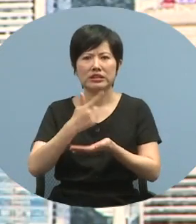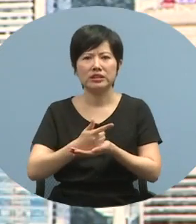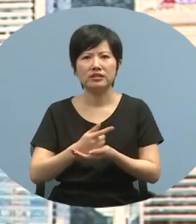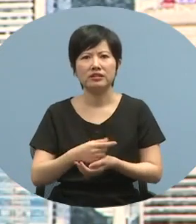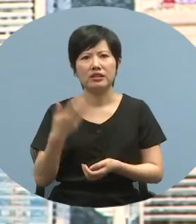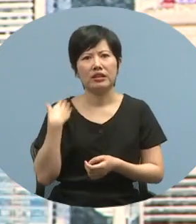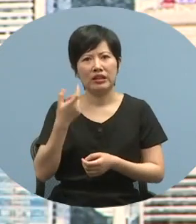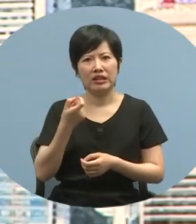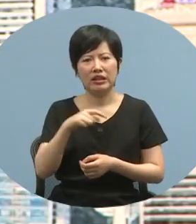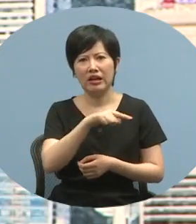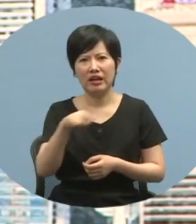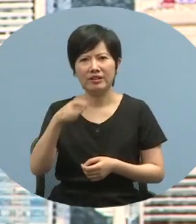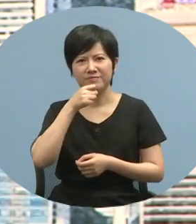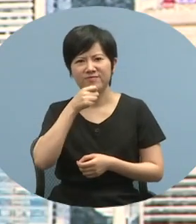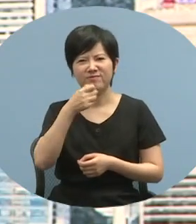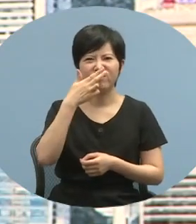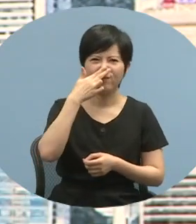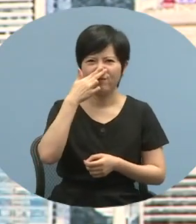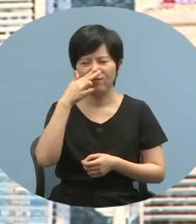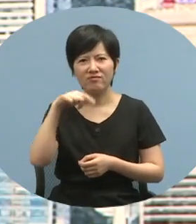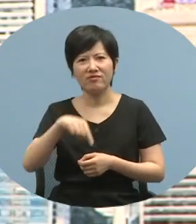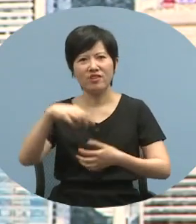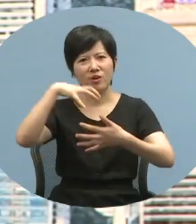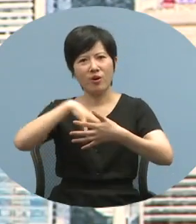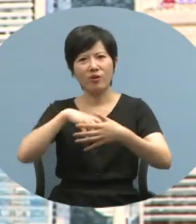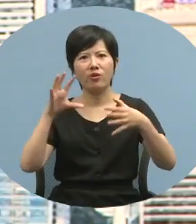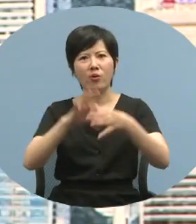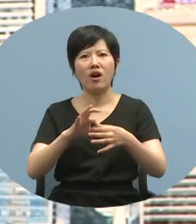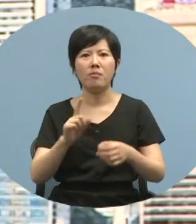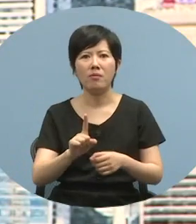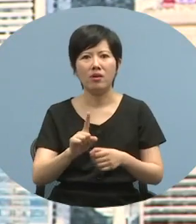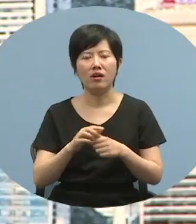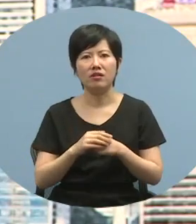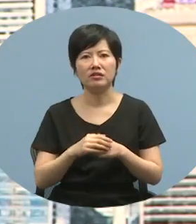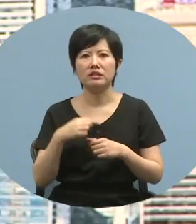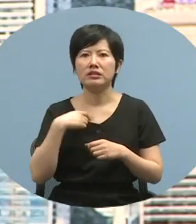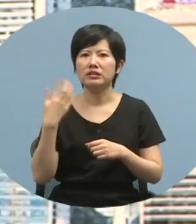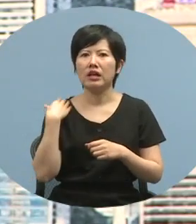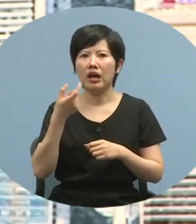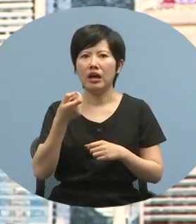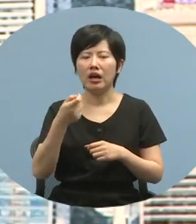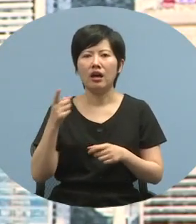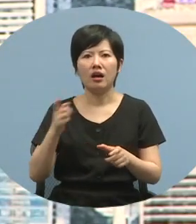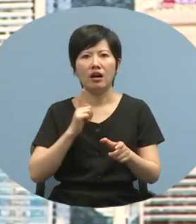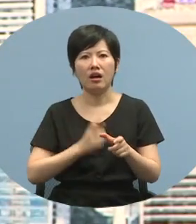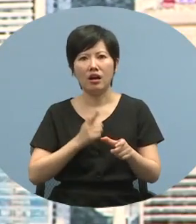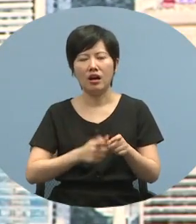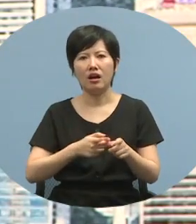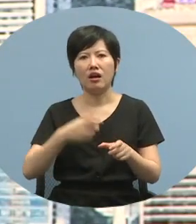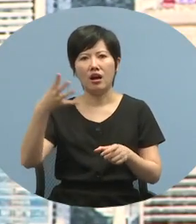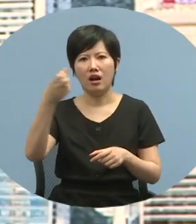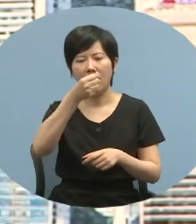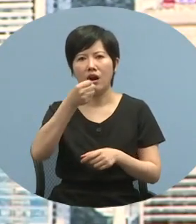的，所以近日大家傳媒都在揣測這本施政報告會有什麼內容。而我早前也是率先按